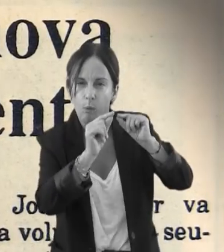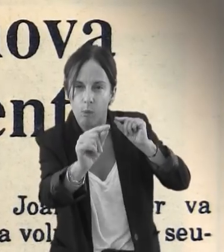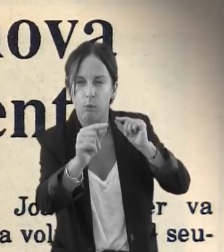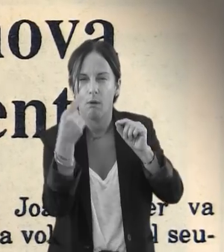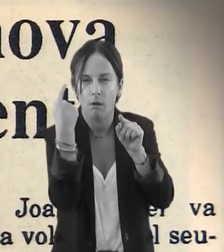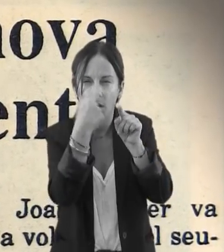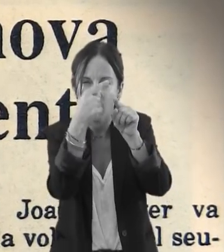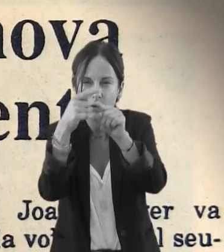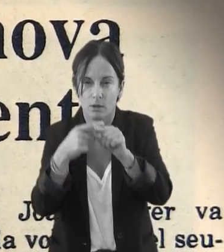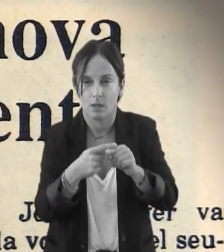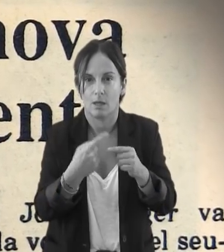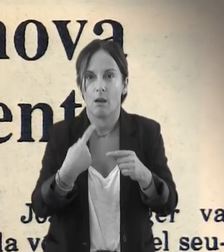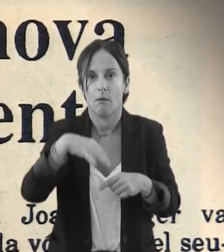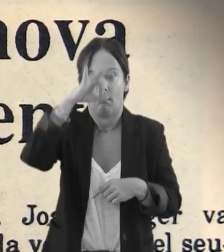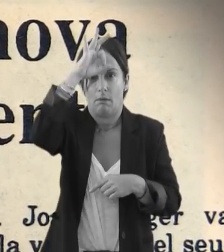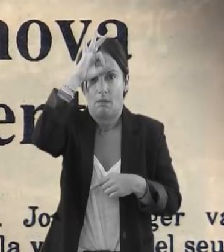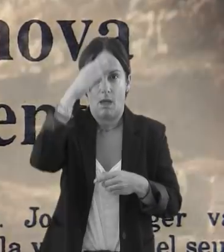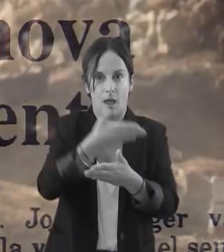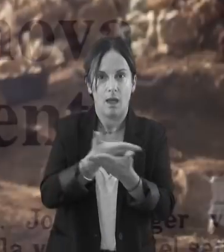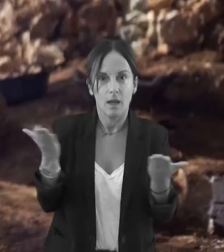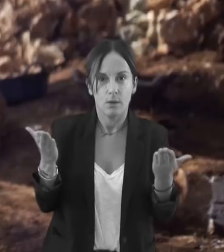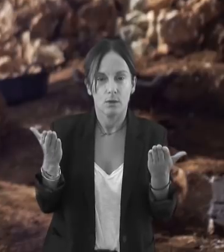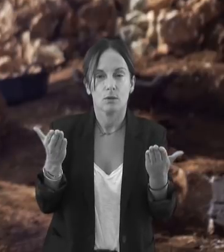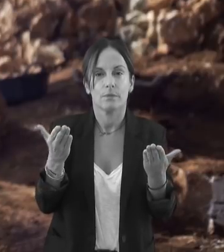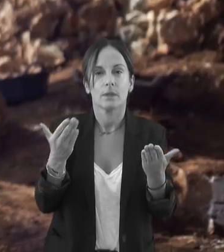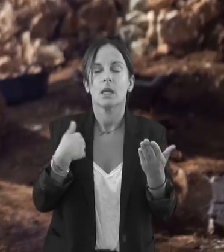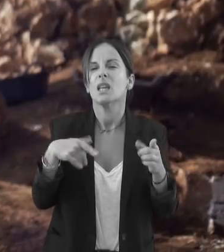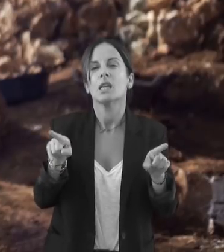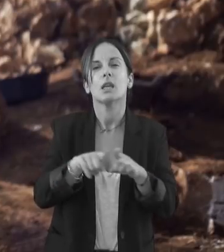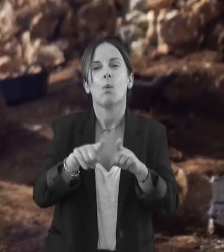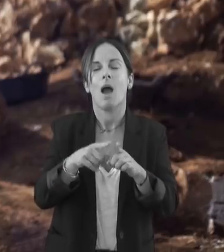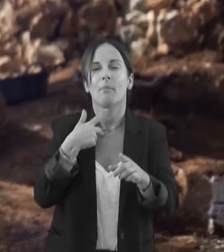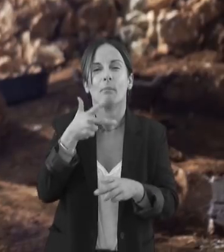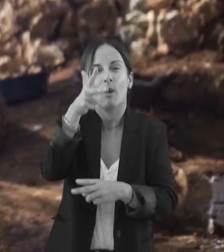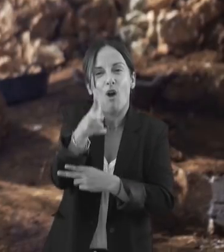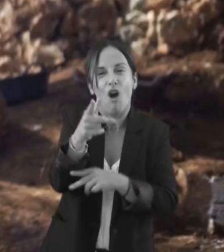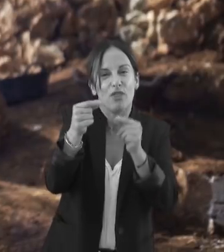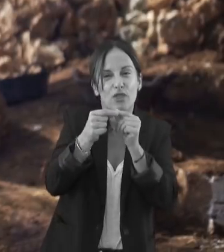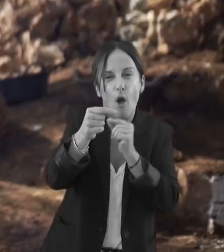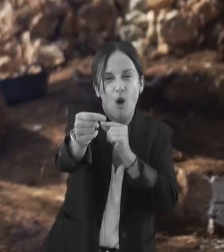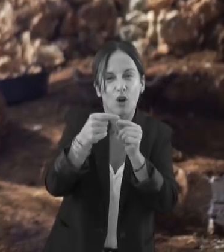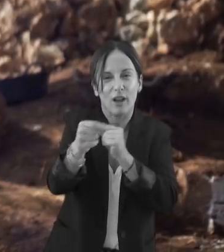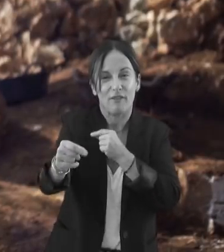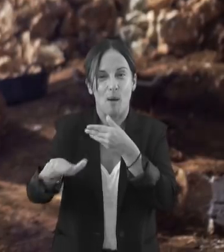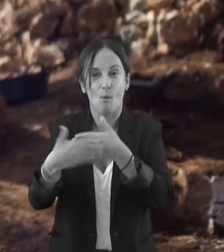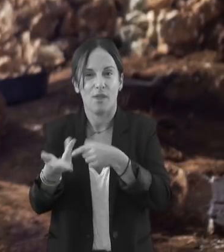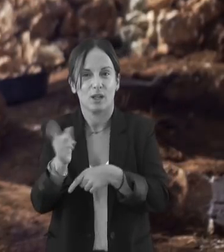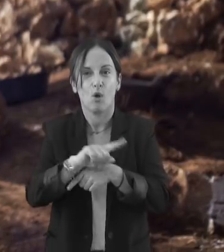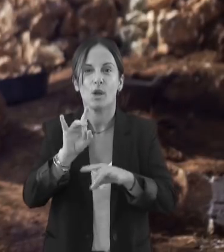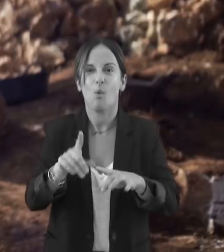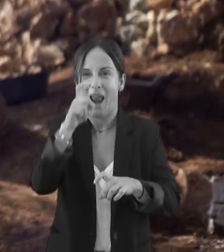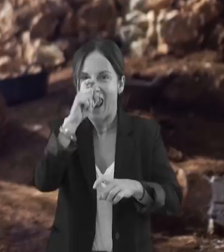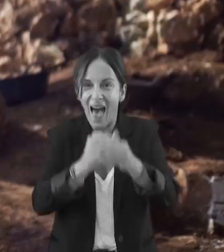la formació. Jo vaig participar amb ells ensenyant-los a treure una pendent